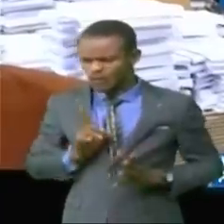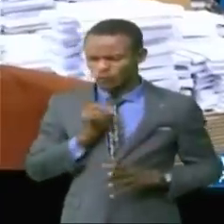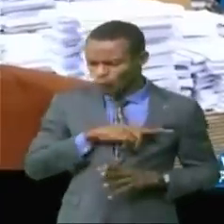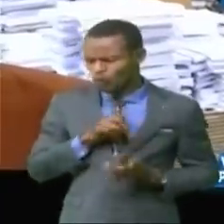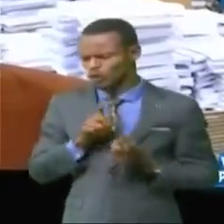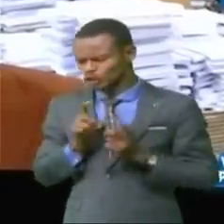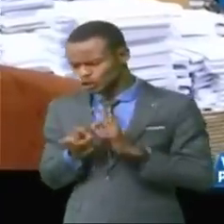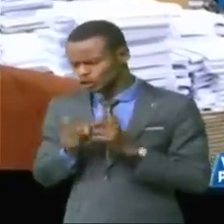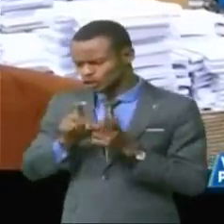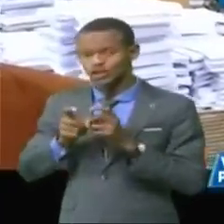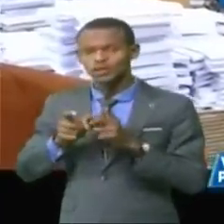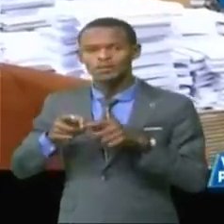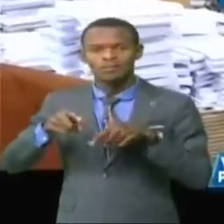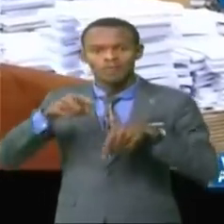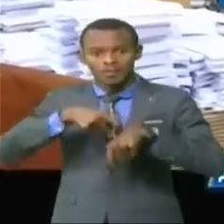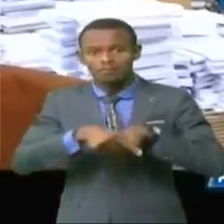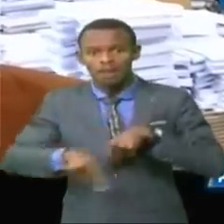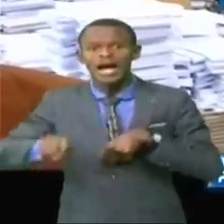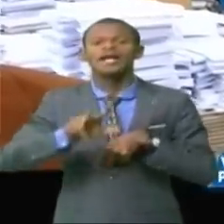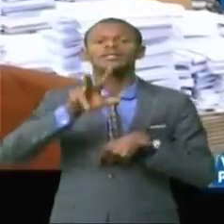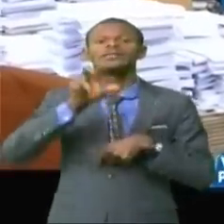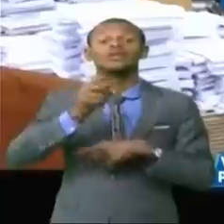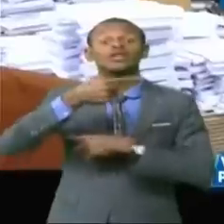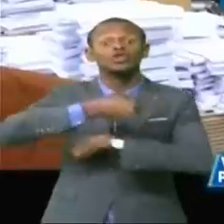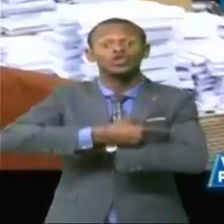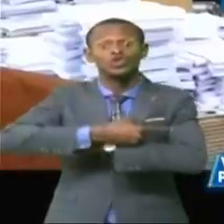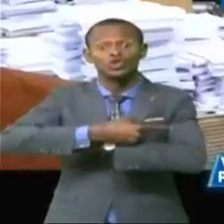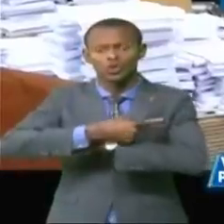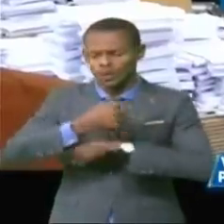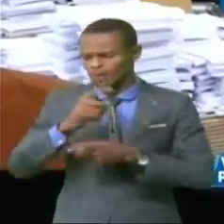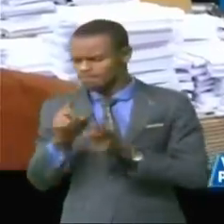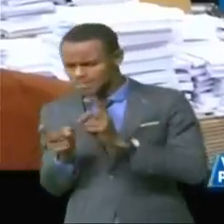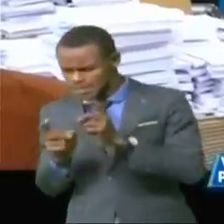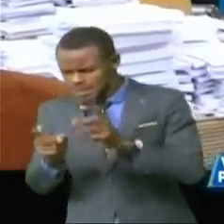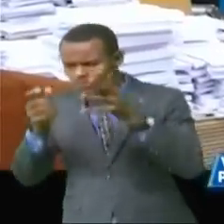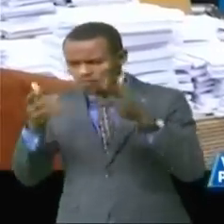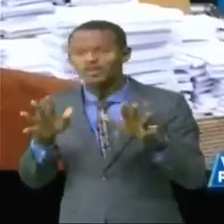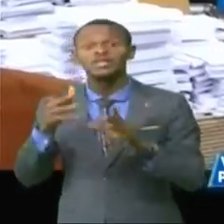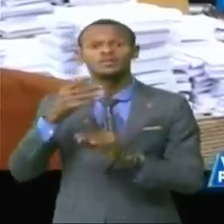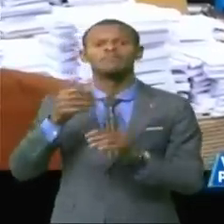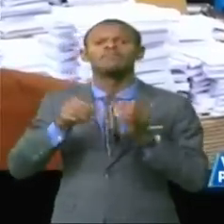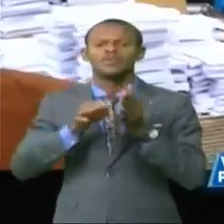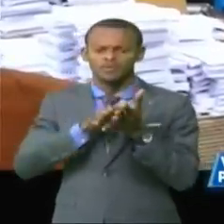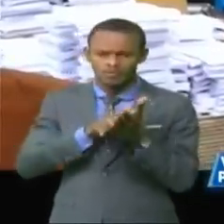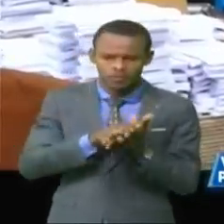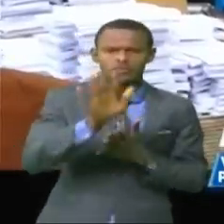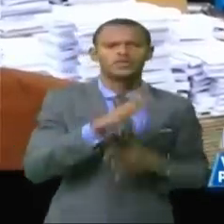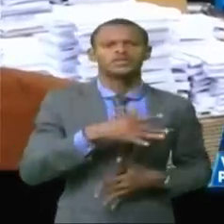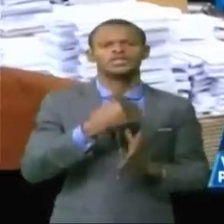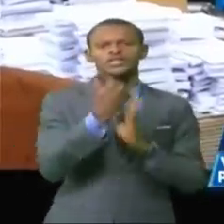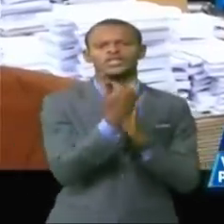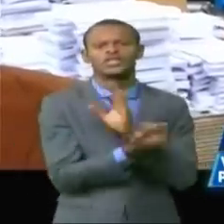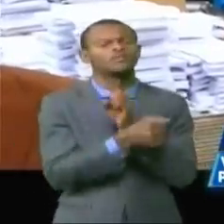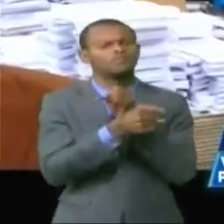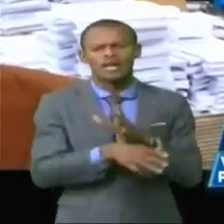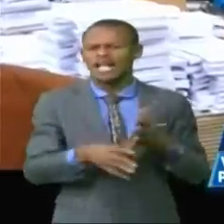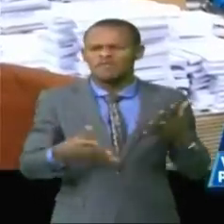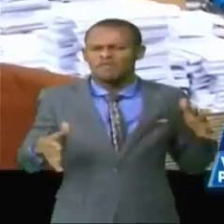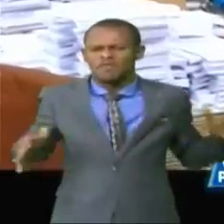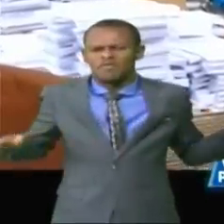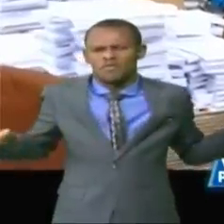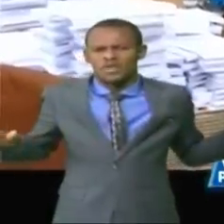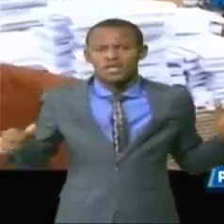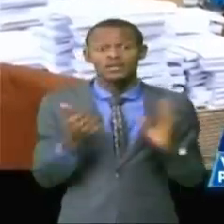les listes finales des électeurs, ou listes définitives, si vous voulez. Et ce sont ces